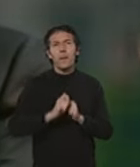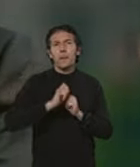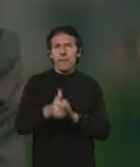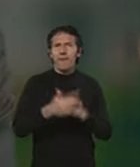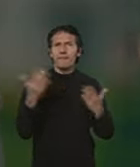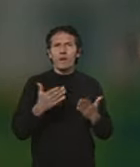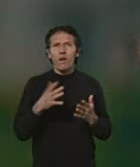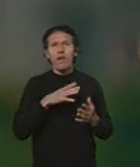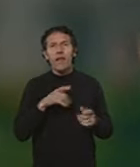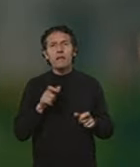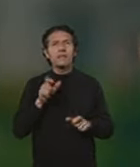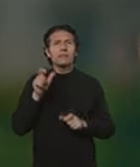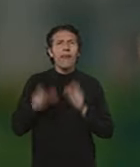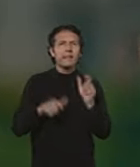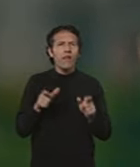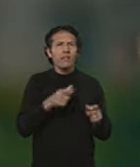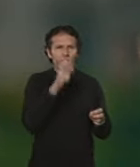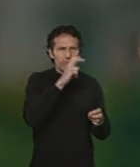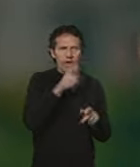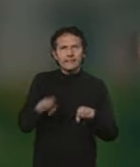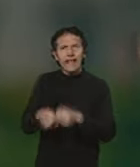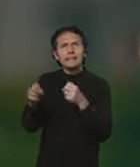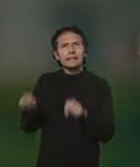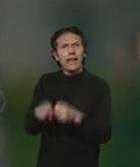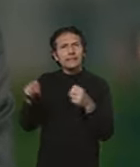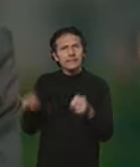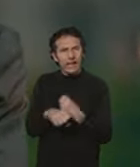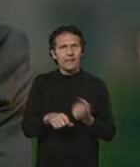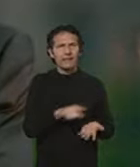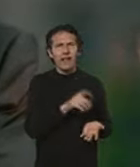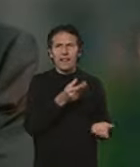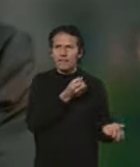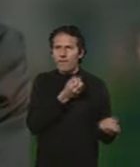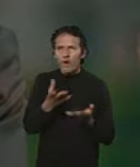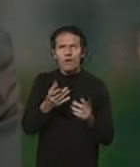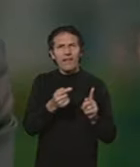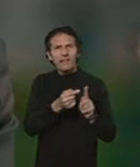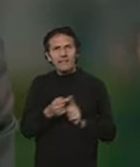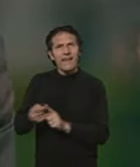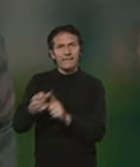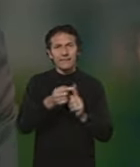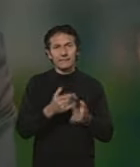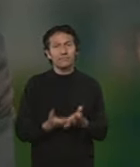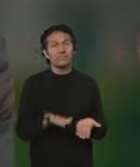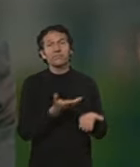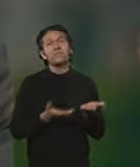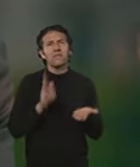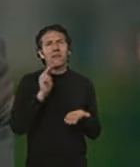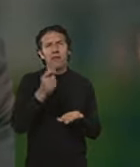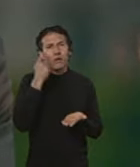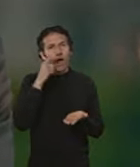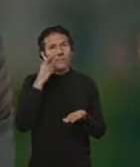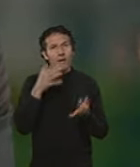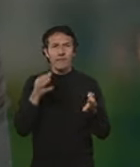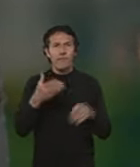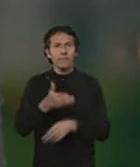dépit des excitations des destructeurs et des intrigues des diviseurs on apercevra tout à coup